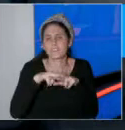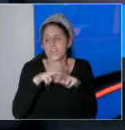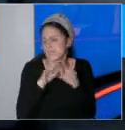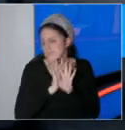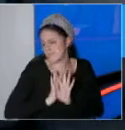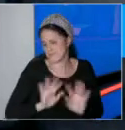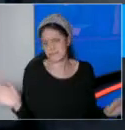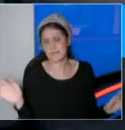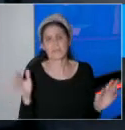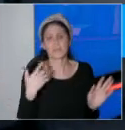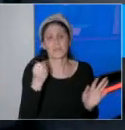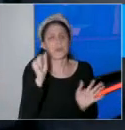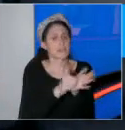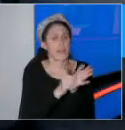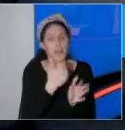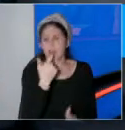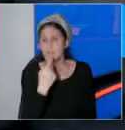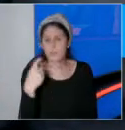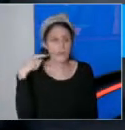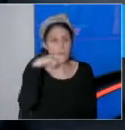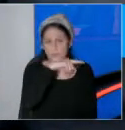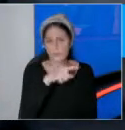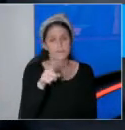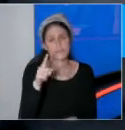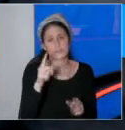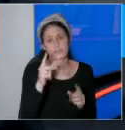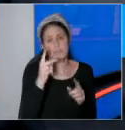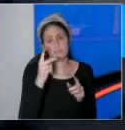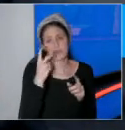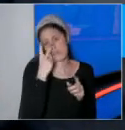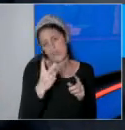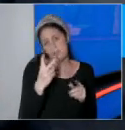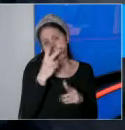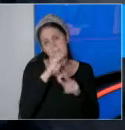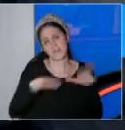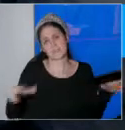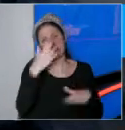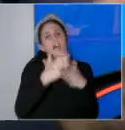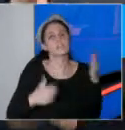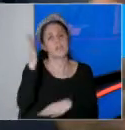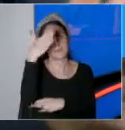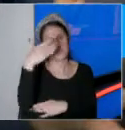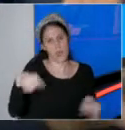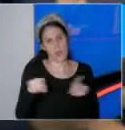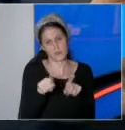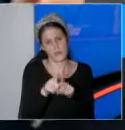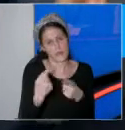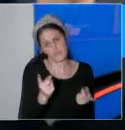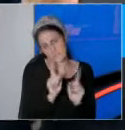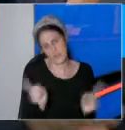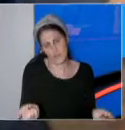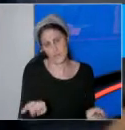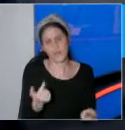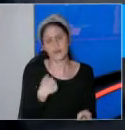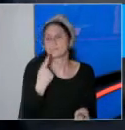אנחנו חס וחלילה נהיה כתומים או אדומים, זה כנראה יהיה במצב שחצי מהמדינה, אם לא יותר, יהיו כאלה. לכן אז איך לא אתה מתעסק פועל? מה